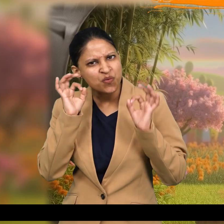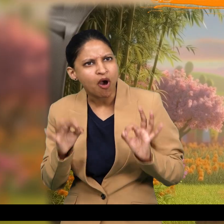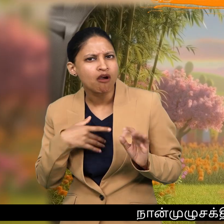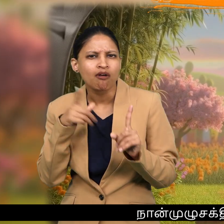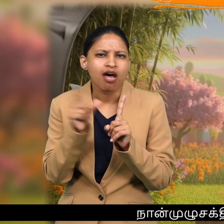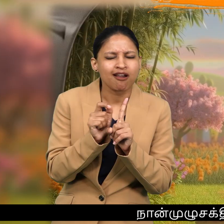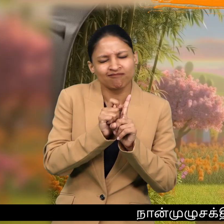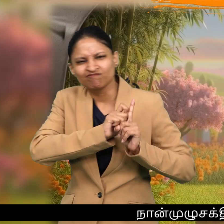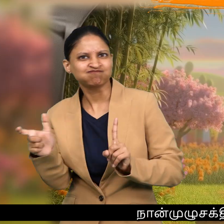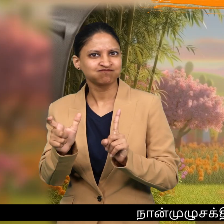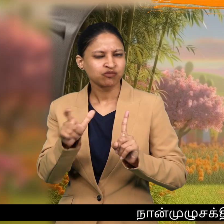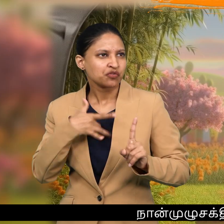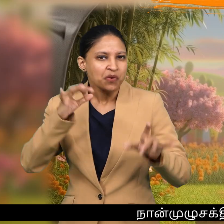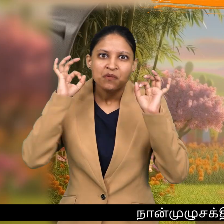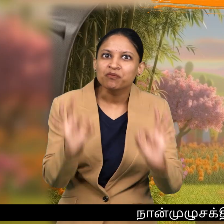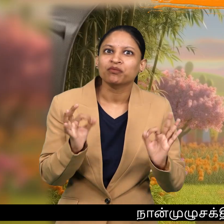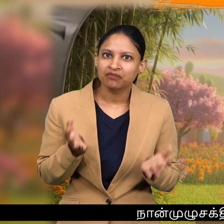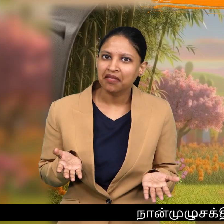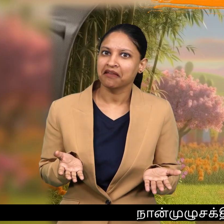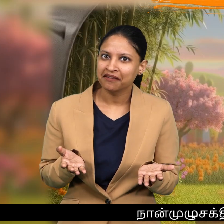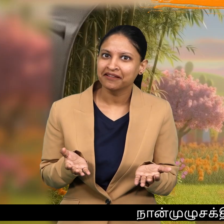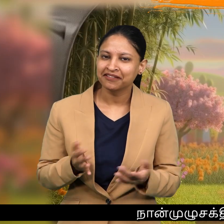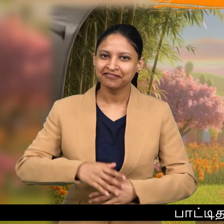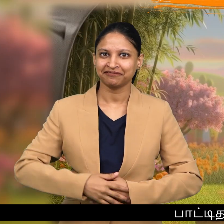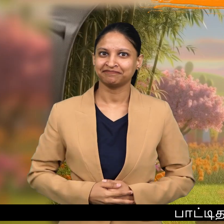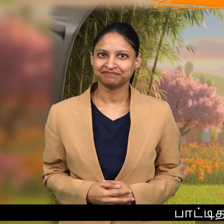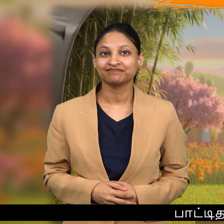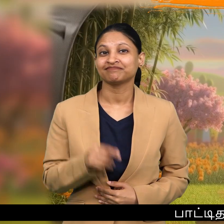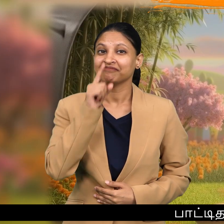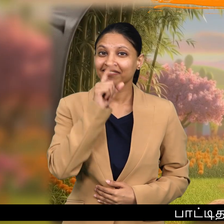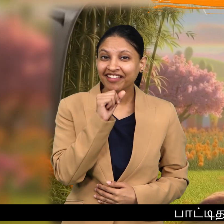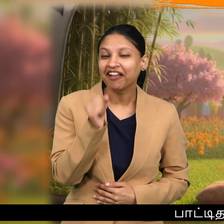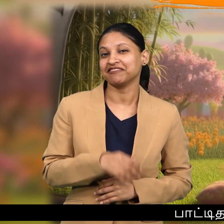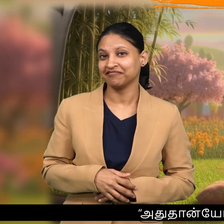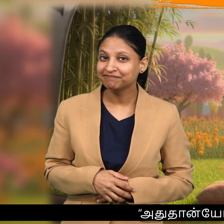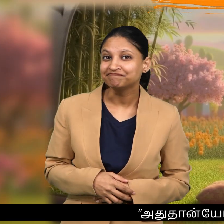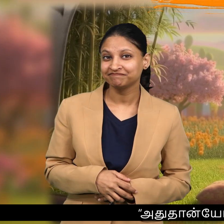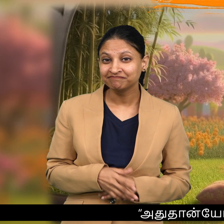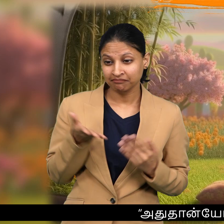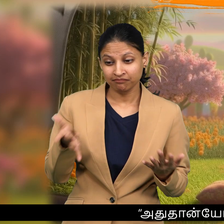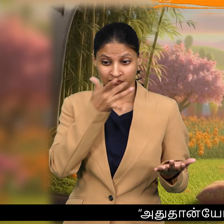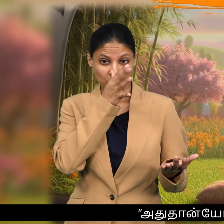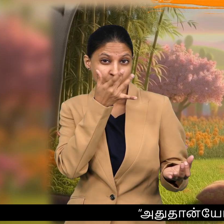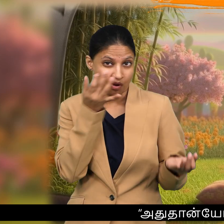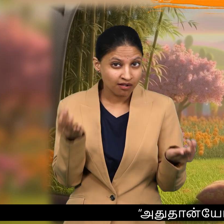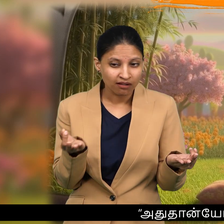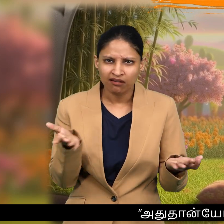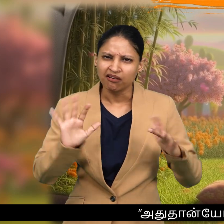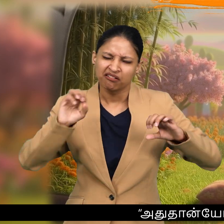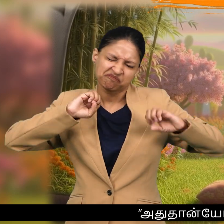ஆஹா, நான் முழு சக்தியுடன் உணர்கிறேன். பாட்டி தலையசைத்தார். அதுதான்